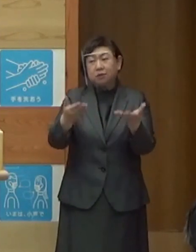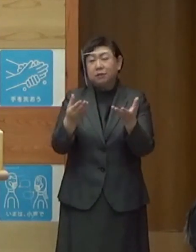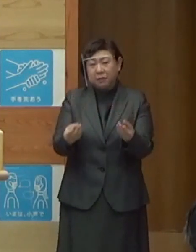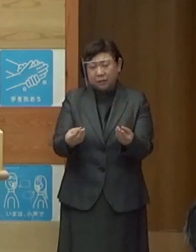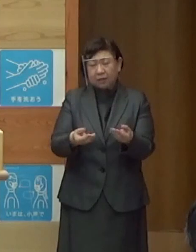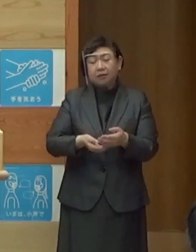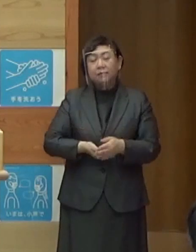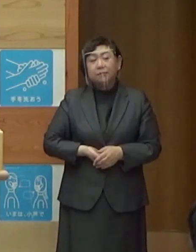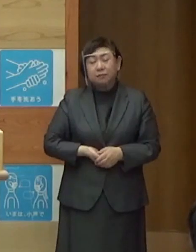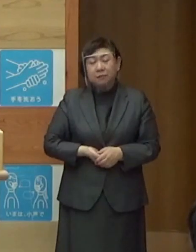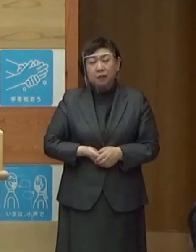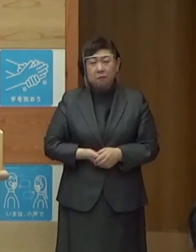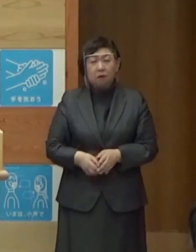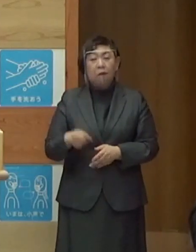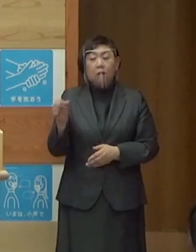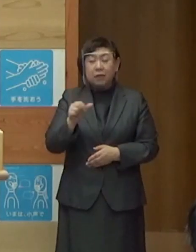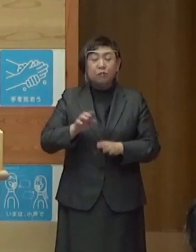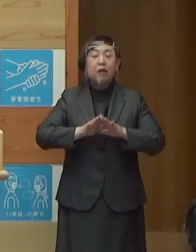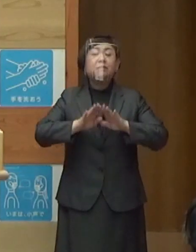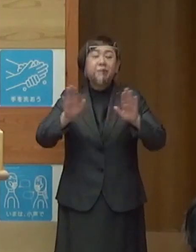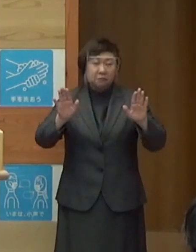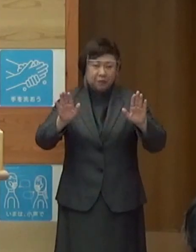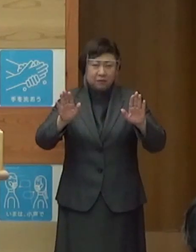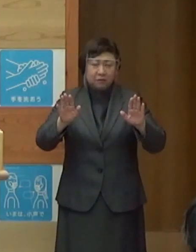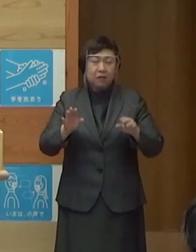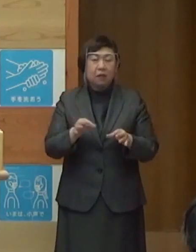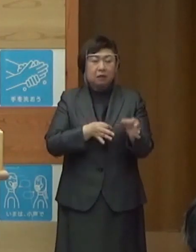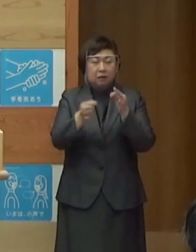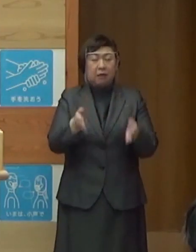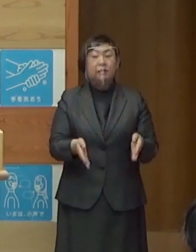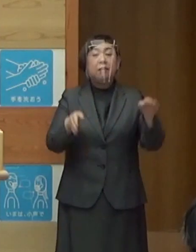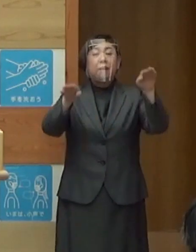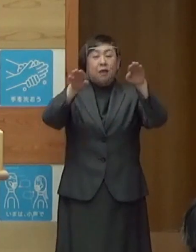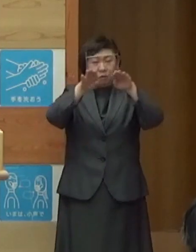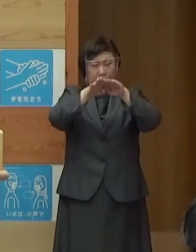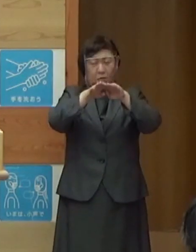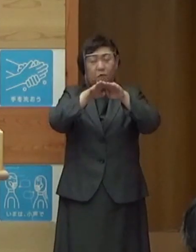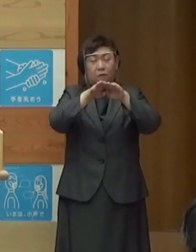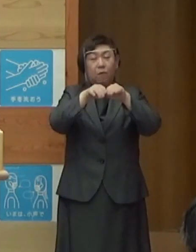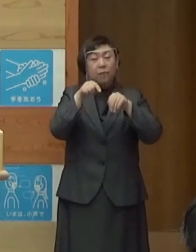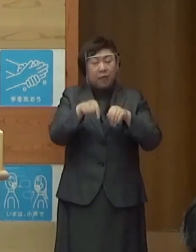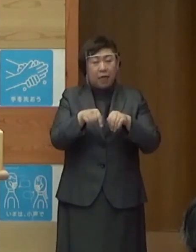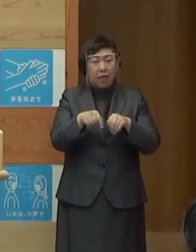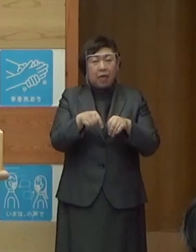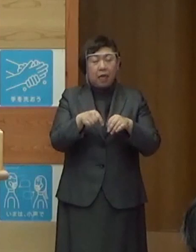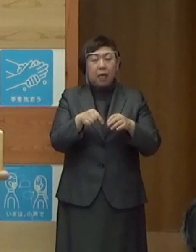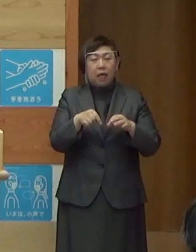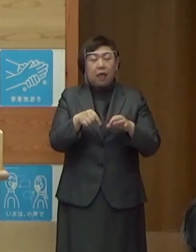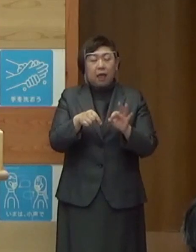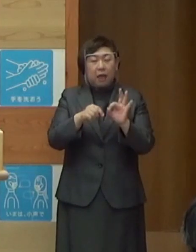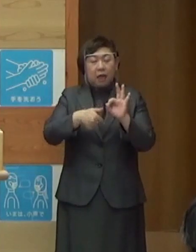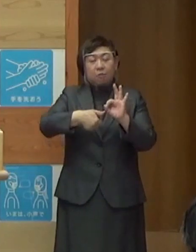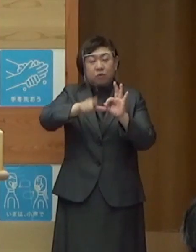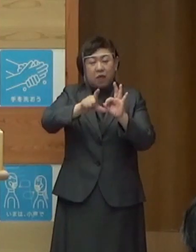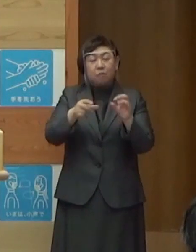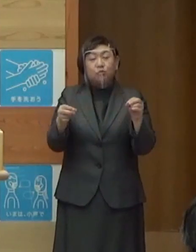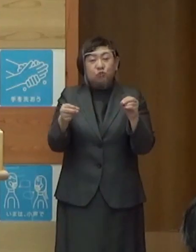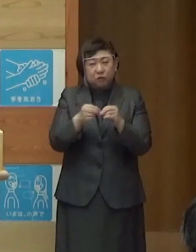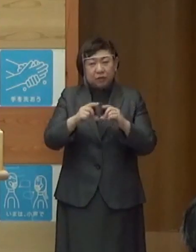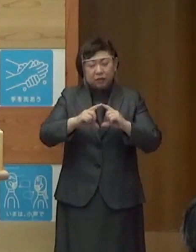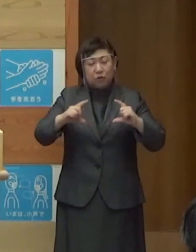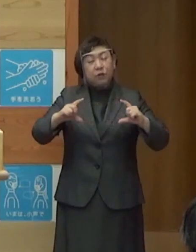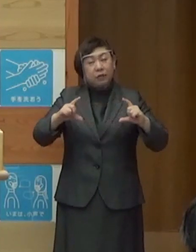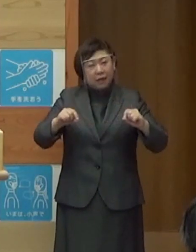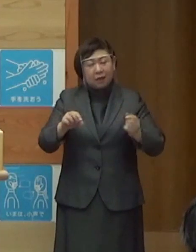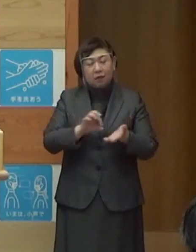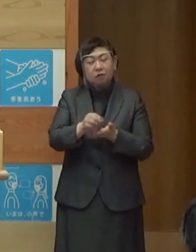ただいてますけども、もう早速始まってますが、百貨店、道内の百貨店でプレミアム付き商品券、これが